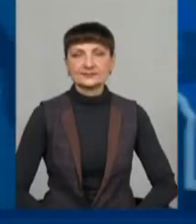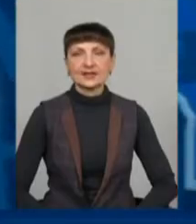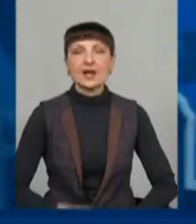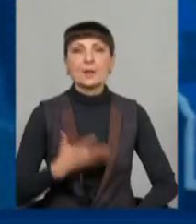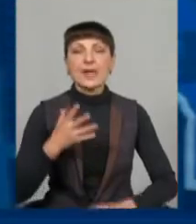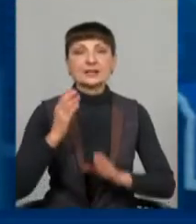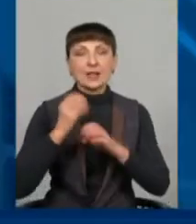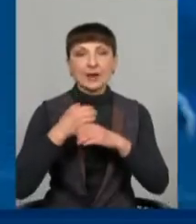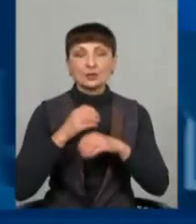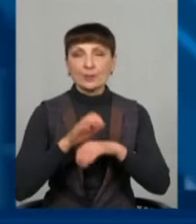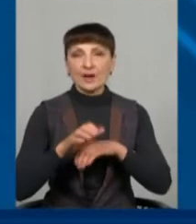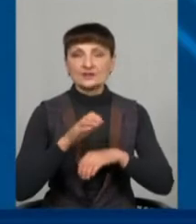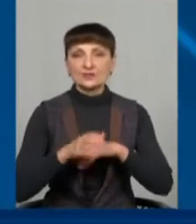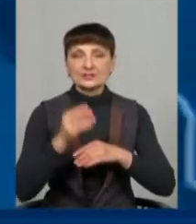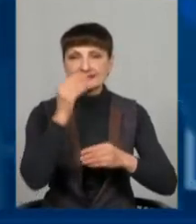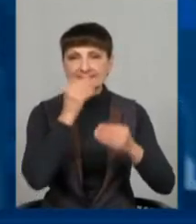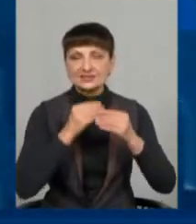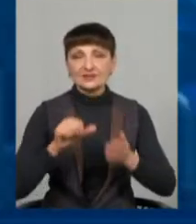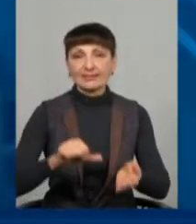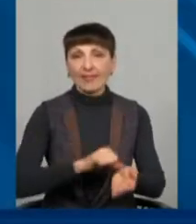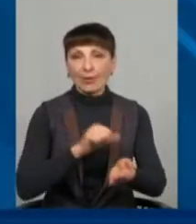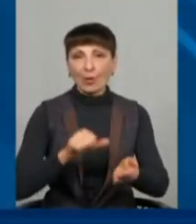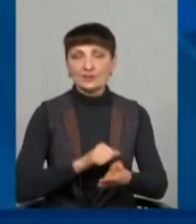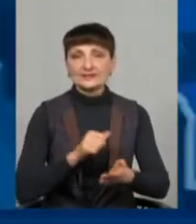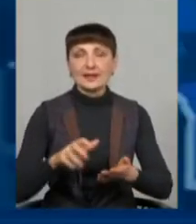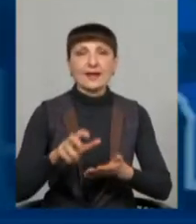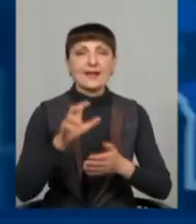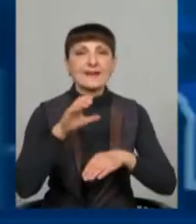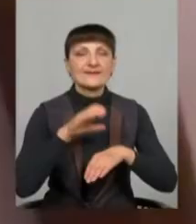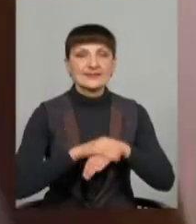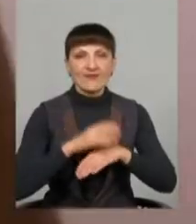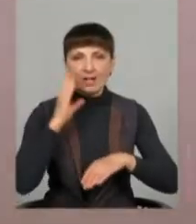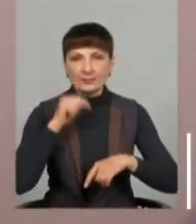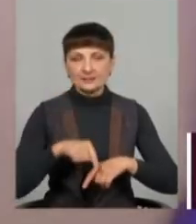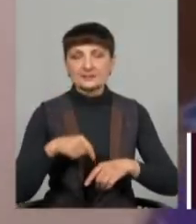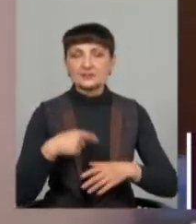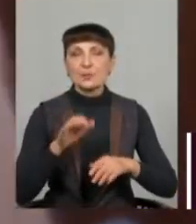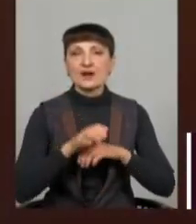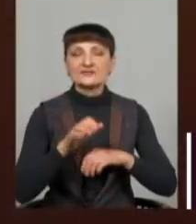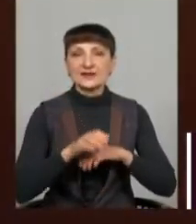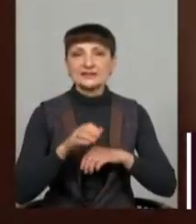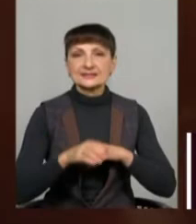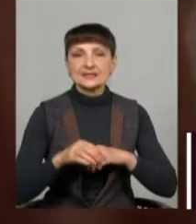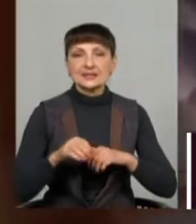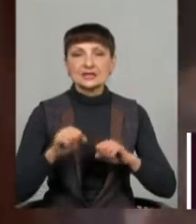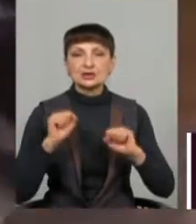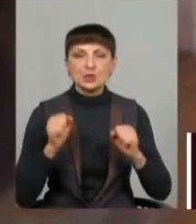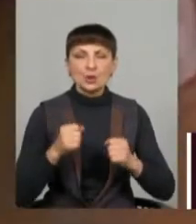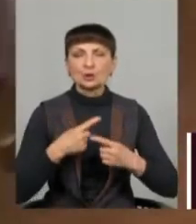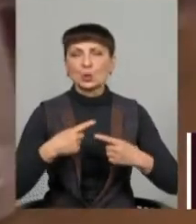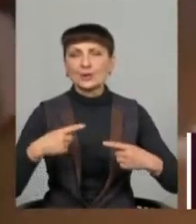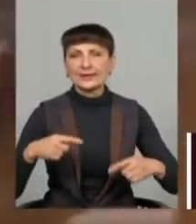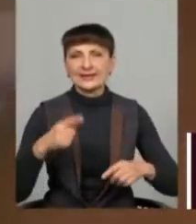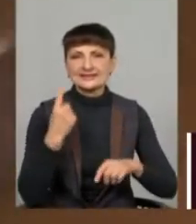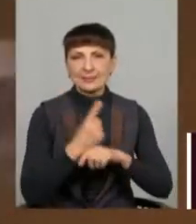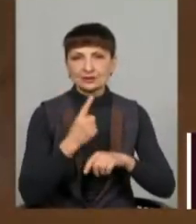5 лабораторий по производству синтетических наркотиков ликвидировали в Алматы. В них производили так называемую скорость и другие запрещенные